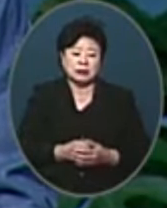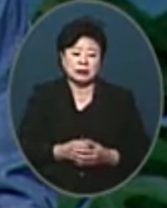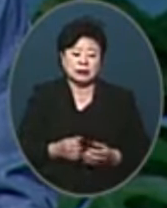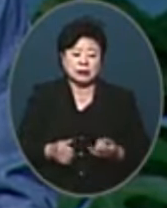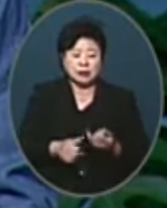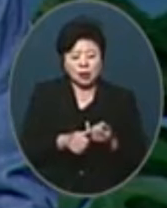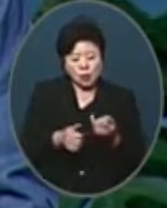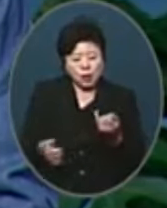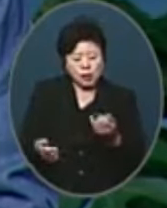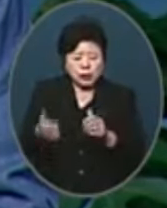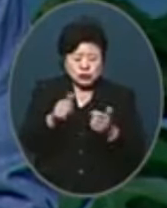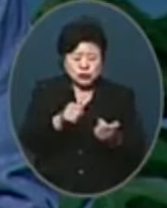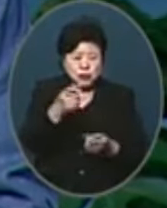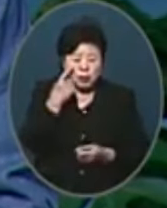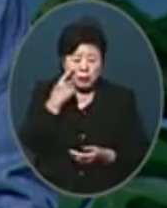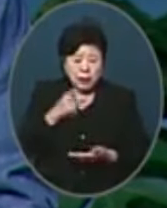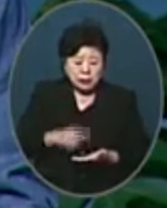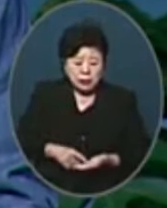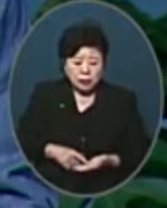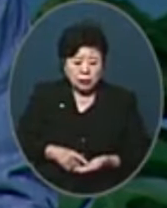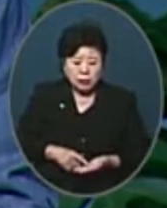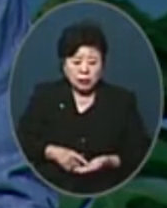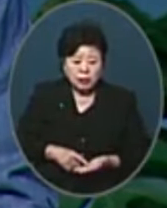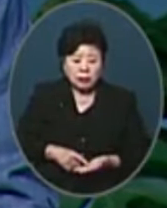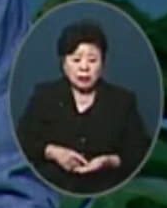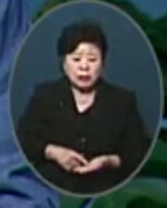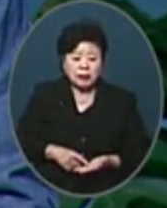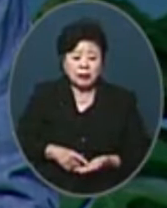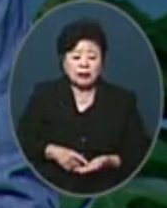과부가 죽어 있는 것을 발견하자마자